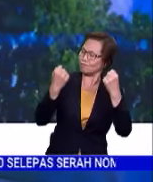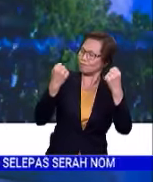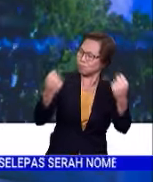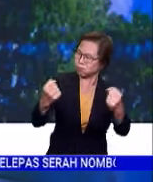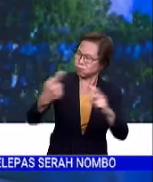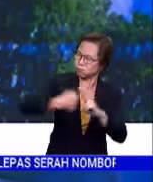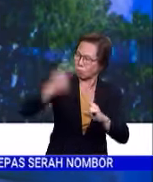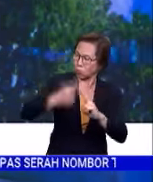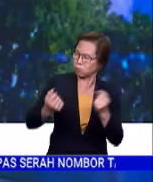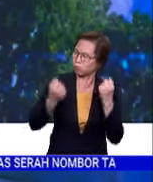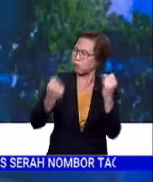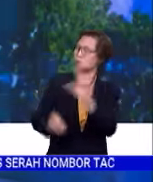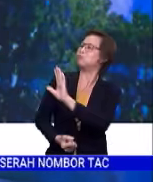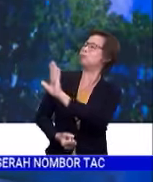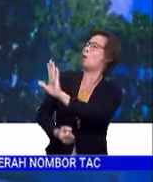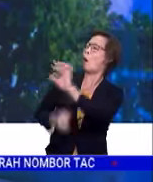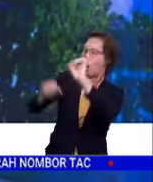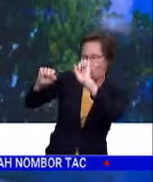sekatan jalan raya.